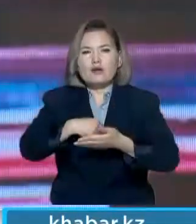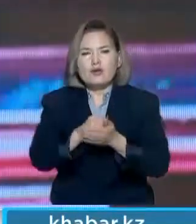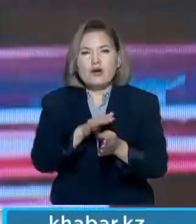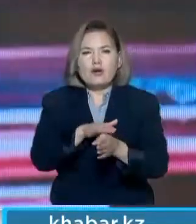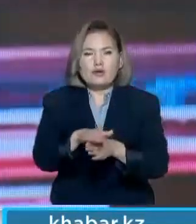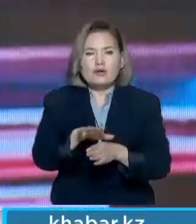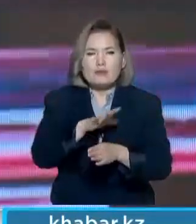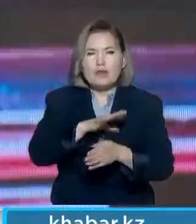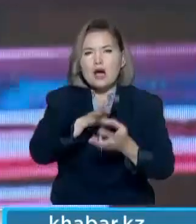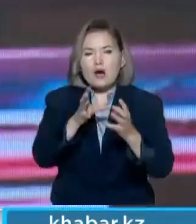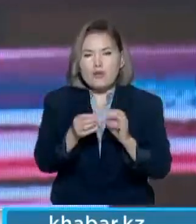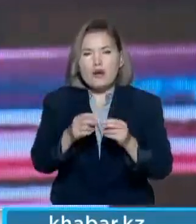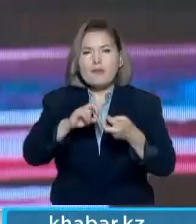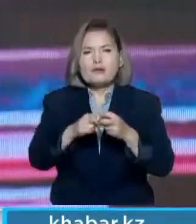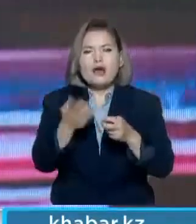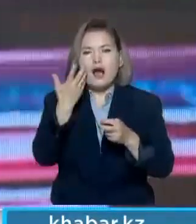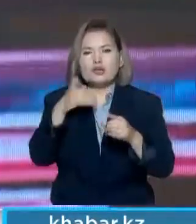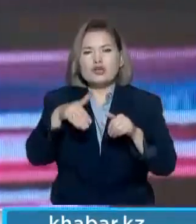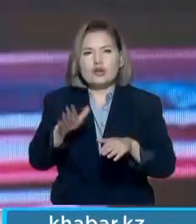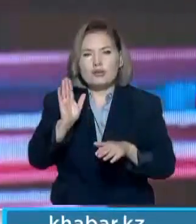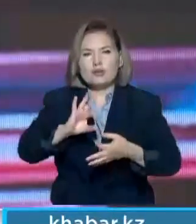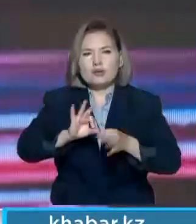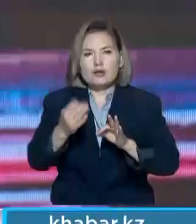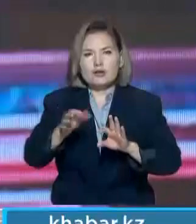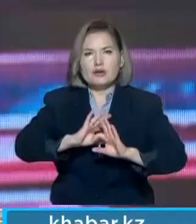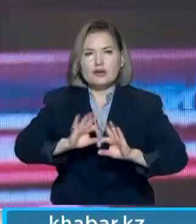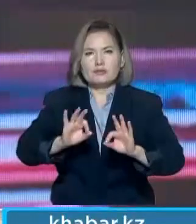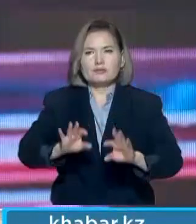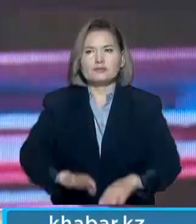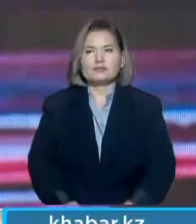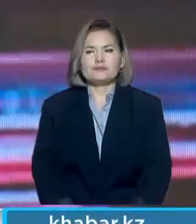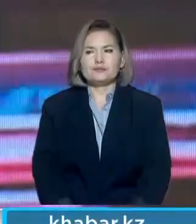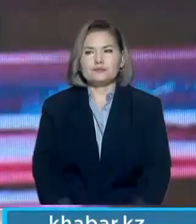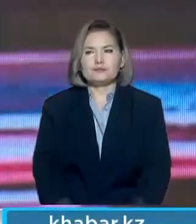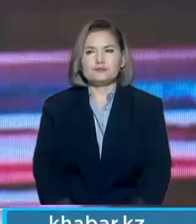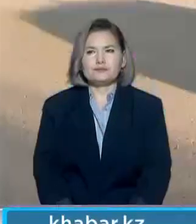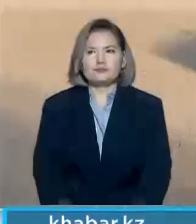қолғалған жөн? Мәселе қашан шешілет? Әрпесім Дана Алиева анықтап көрді.